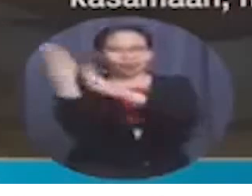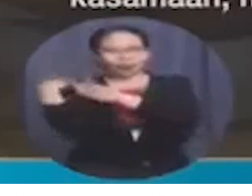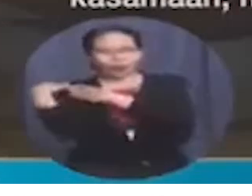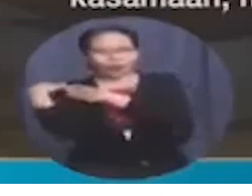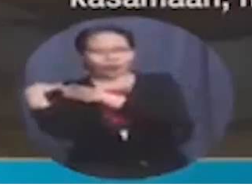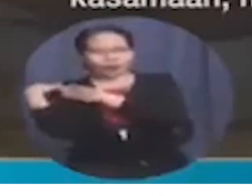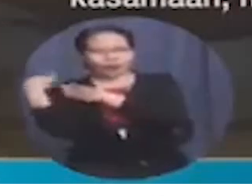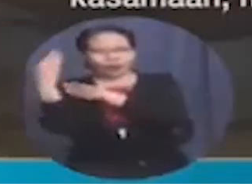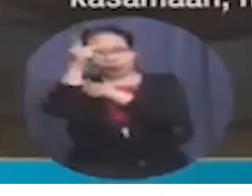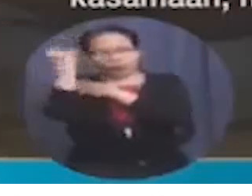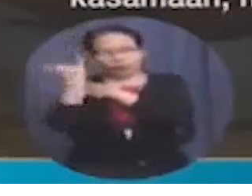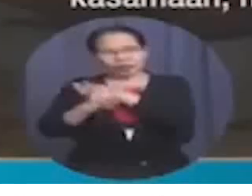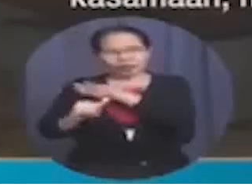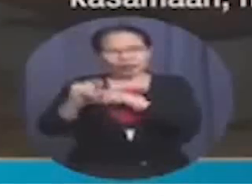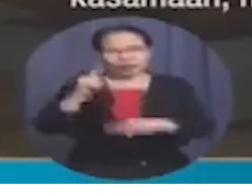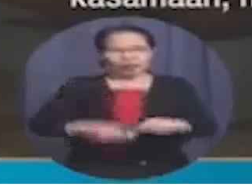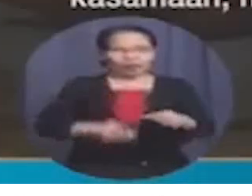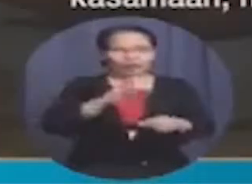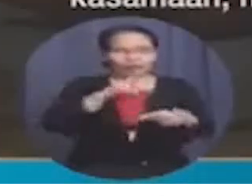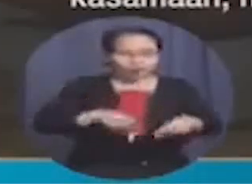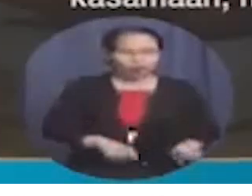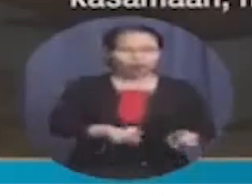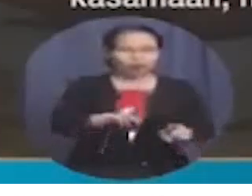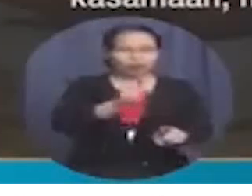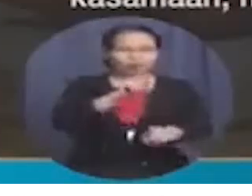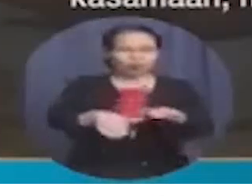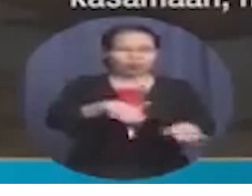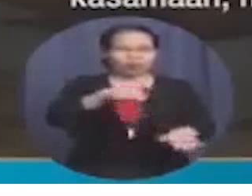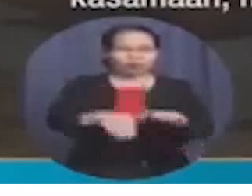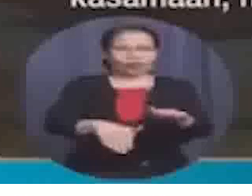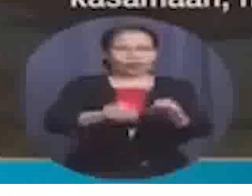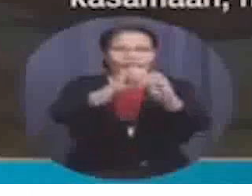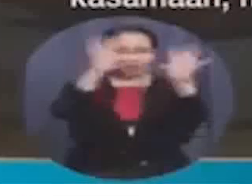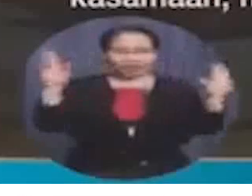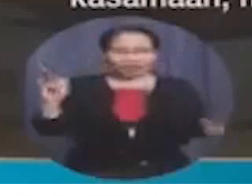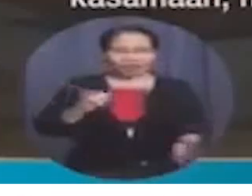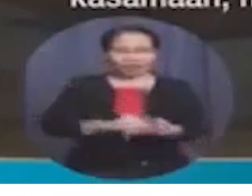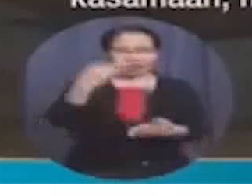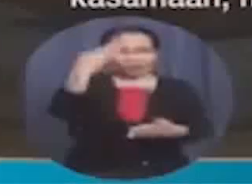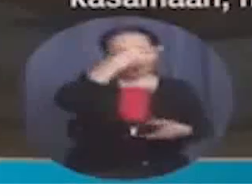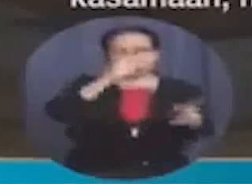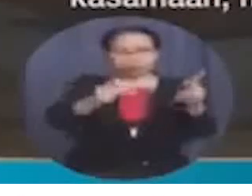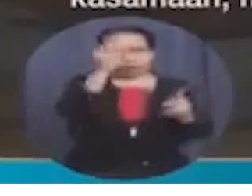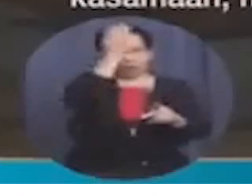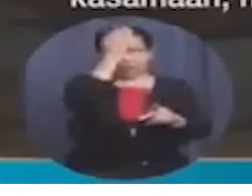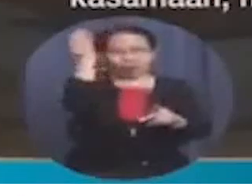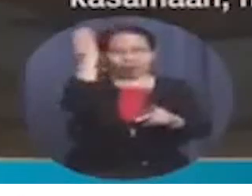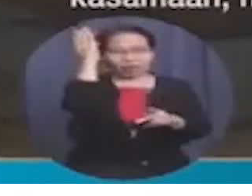Kinakailangang pasanin sapagkat hindi makalakad. Pabamaliwanag yan, mga kababayang